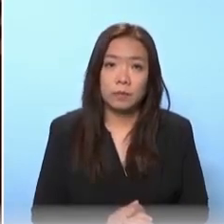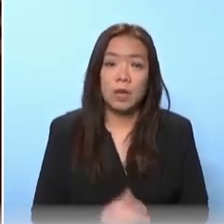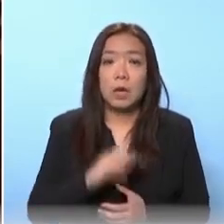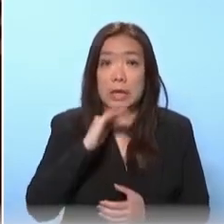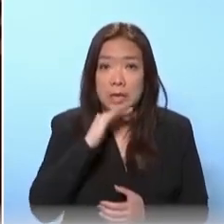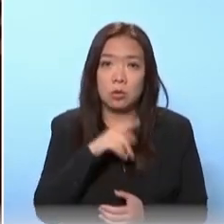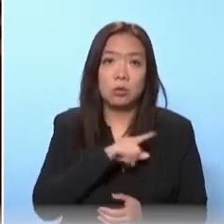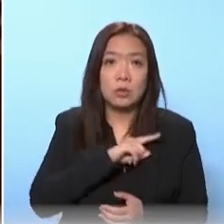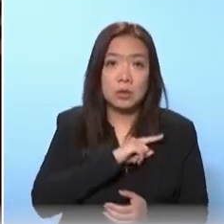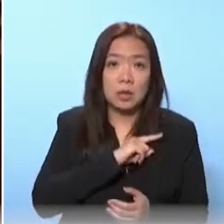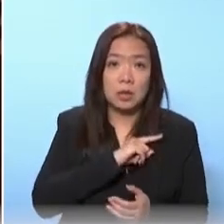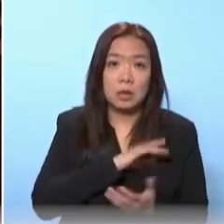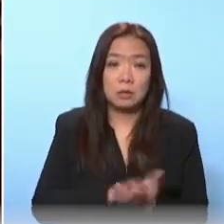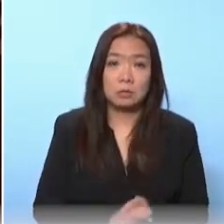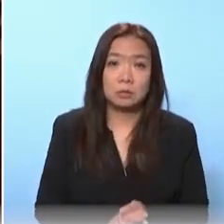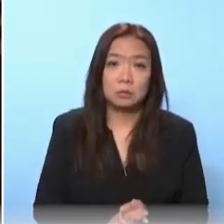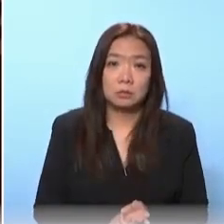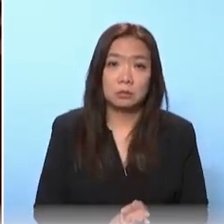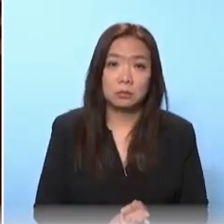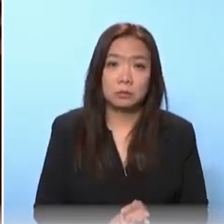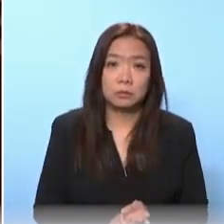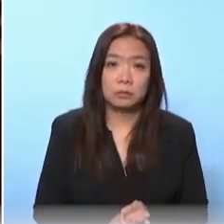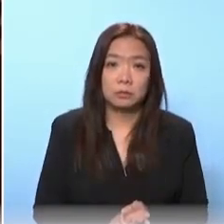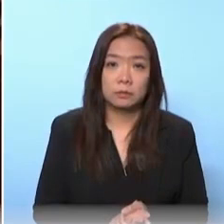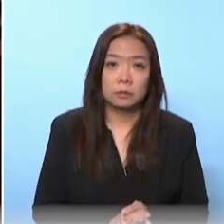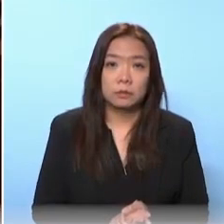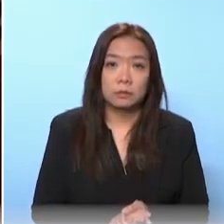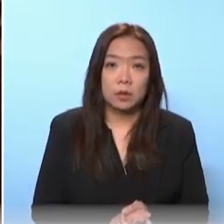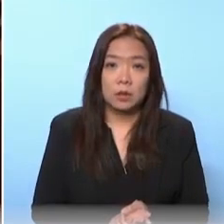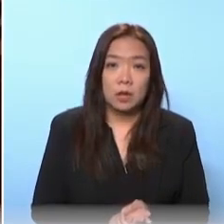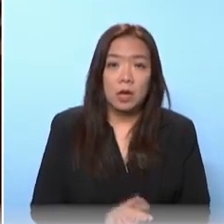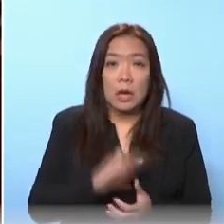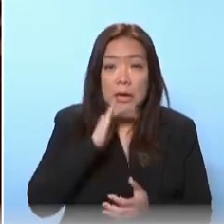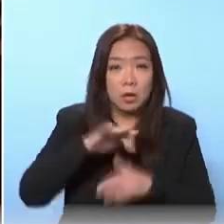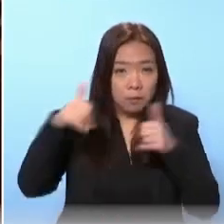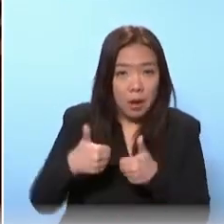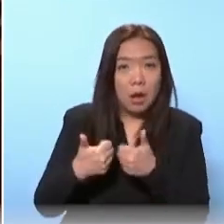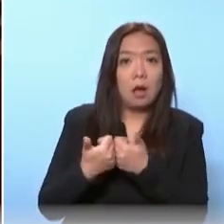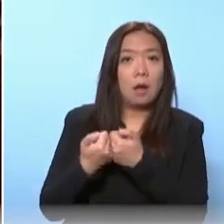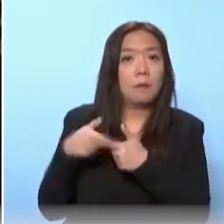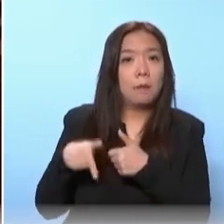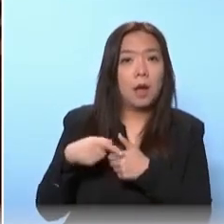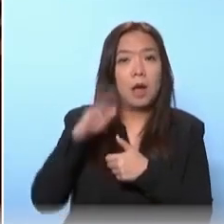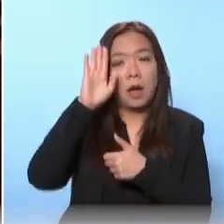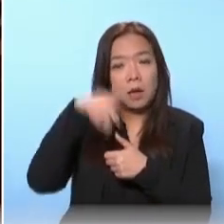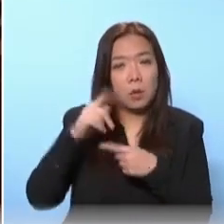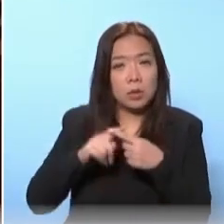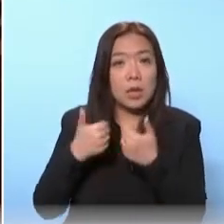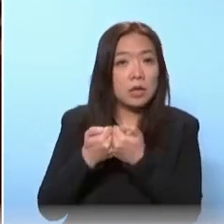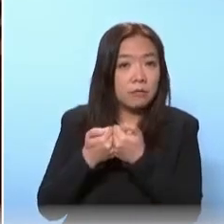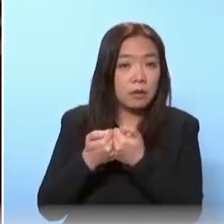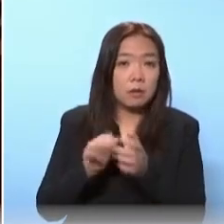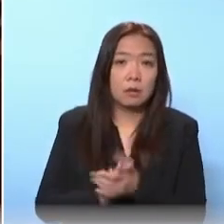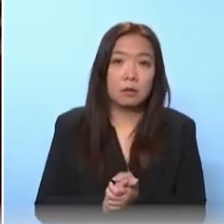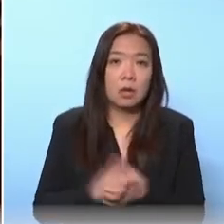遇上我哋嘅即係一個伴侶嘅時候咧，都希望可以同佢組織家庭去置業安